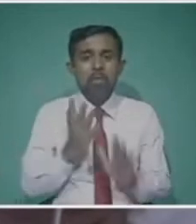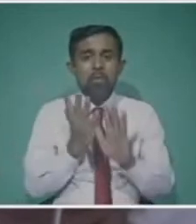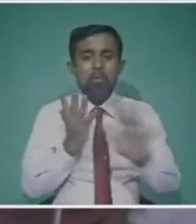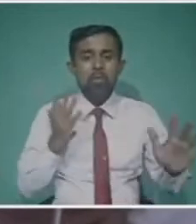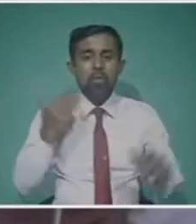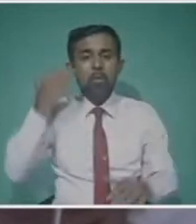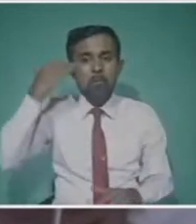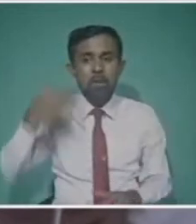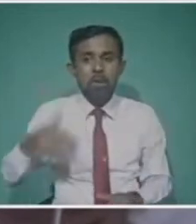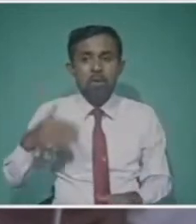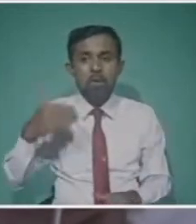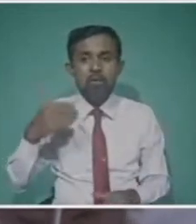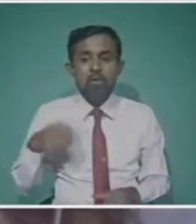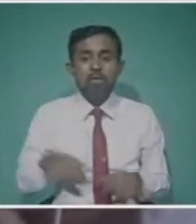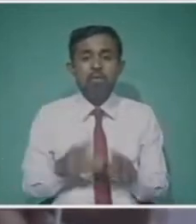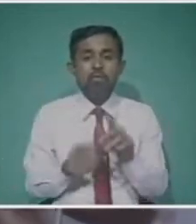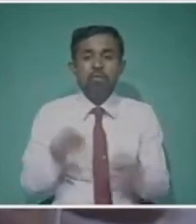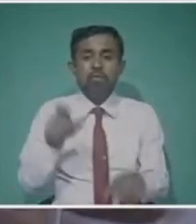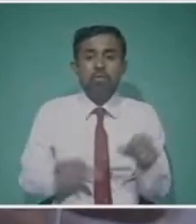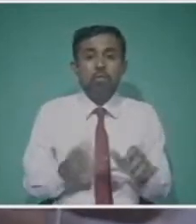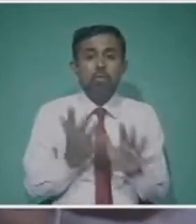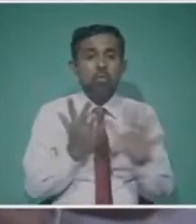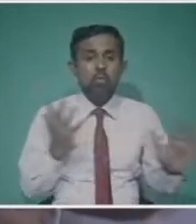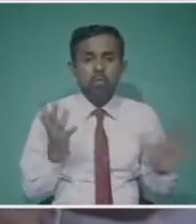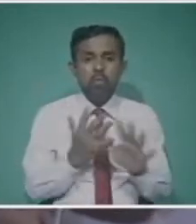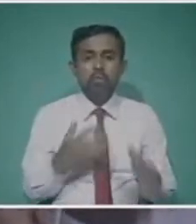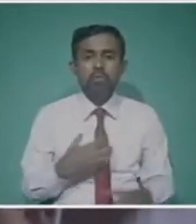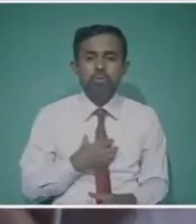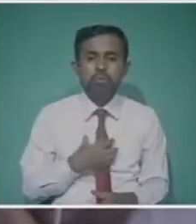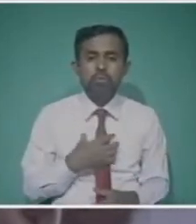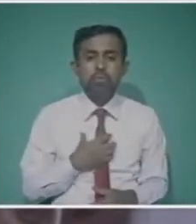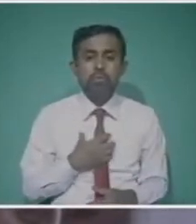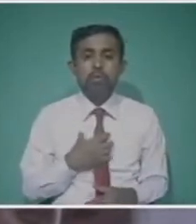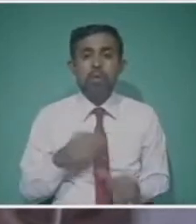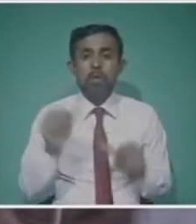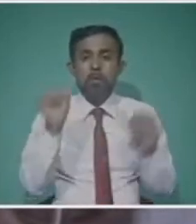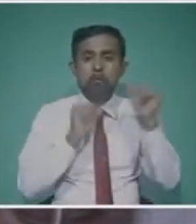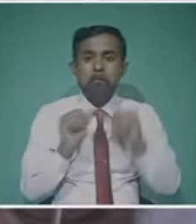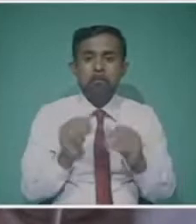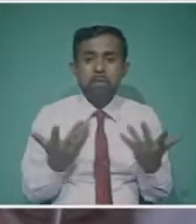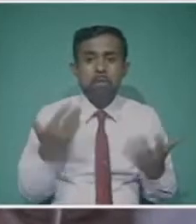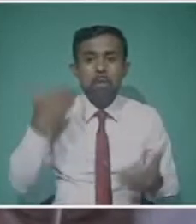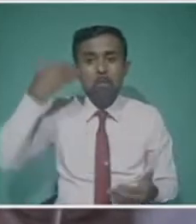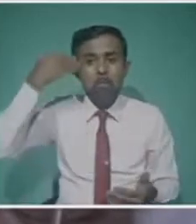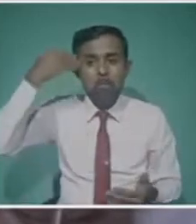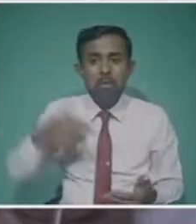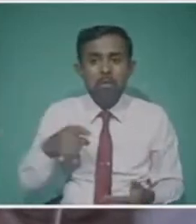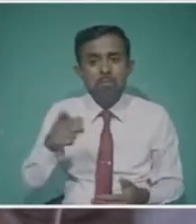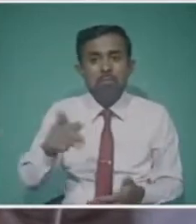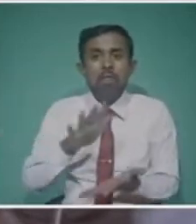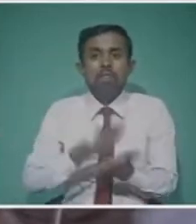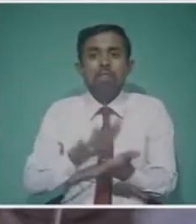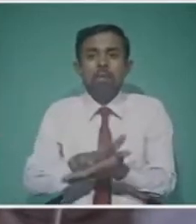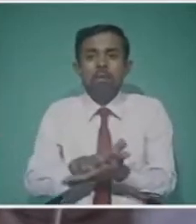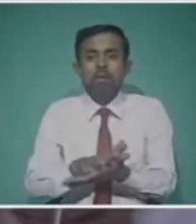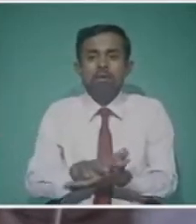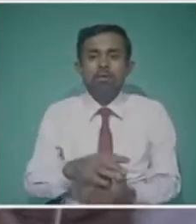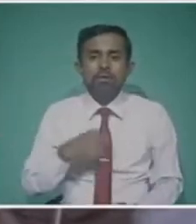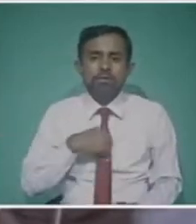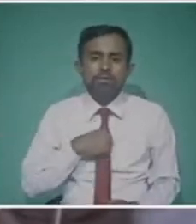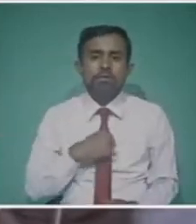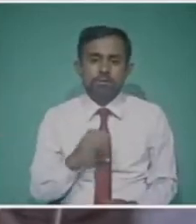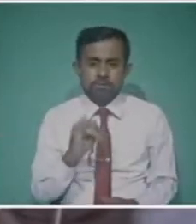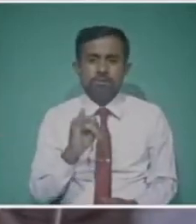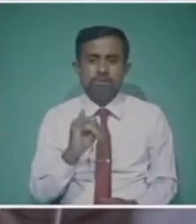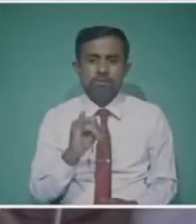වල මැරෙනකොට, අද මිනිස්සු පෝලිං වල ඉඳලා දුක් විඳිනකොට, බෙහෙත් නැතුව මැරෙනකොට මේ අය සතුටු වෙන්නේ මොන කුහකකමකින්ද